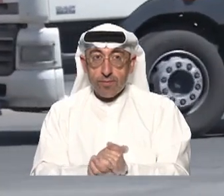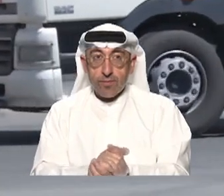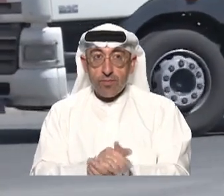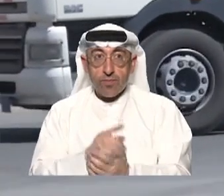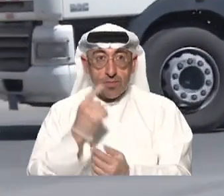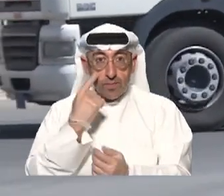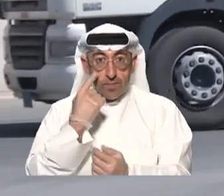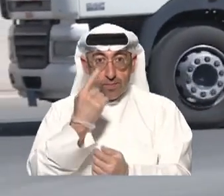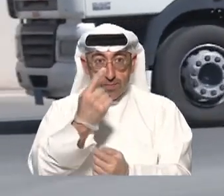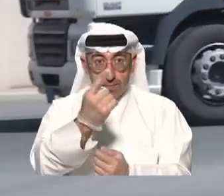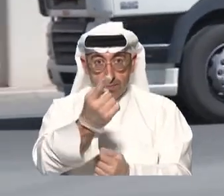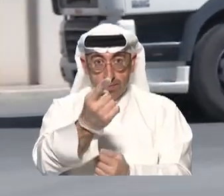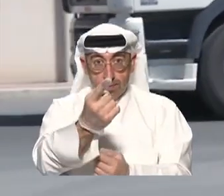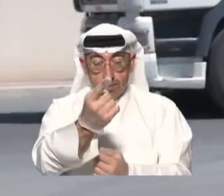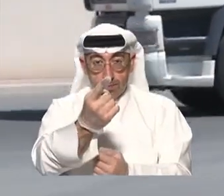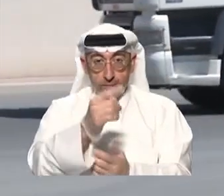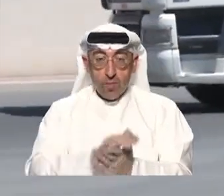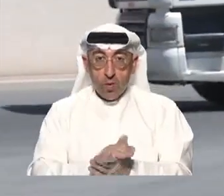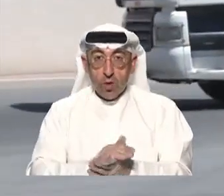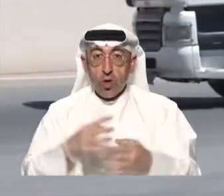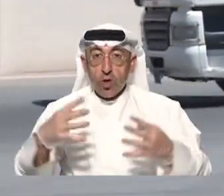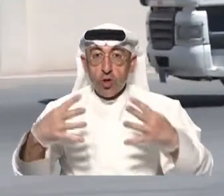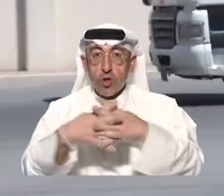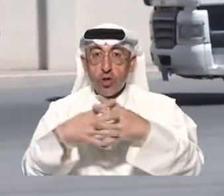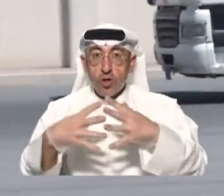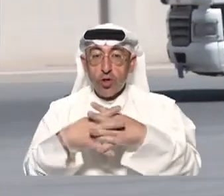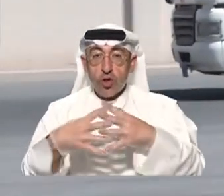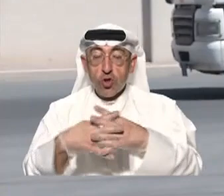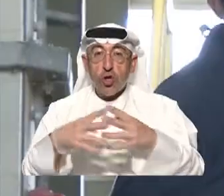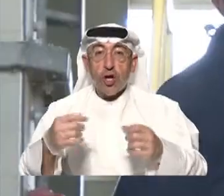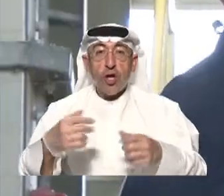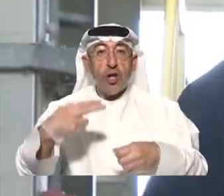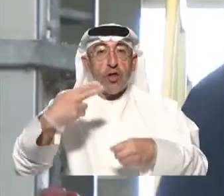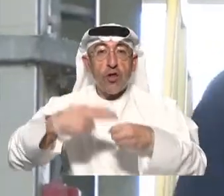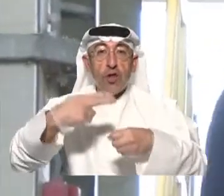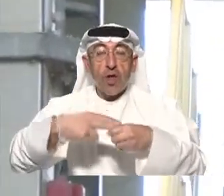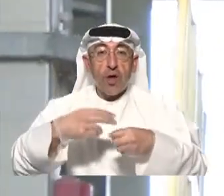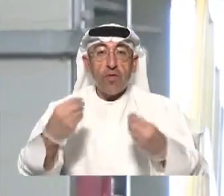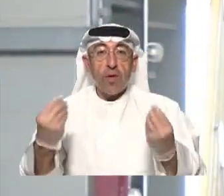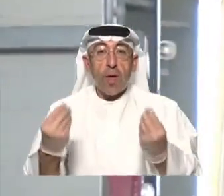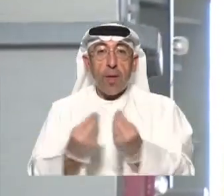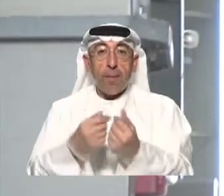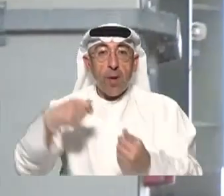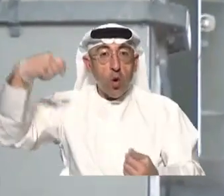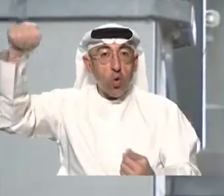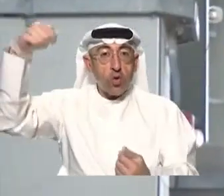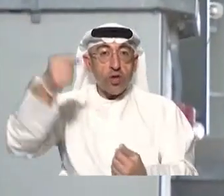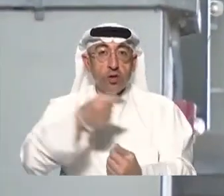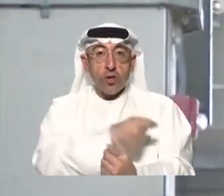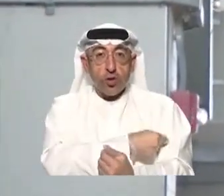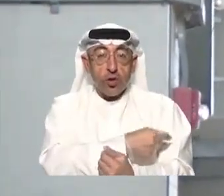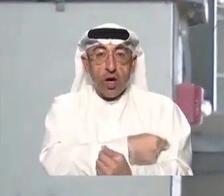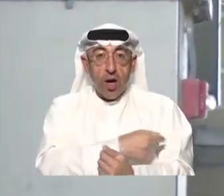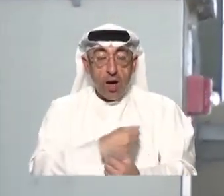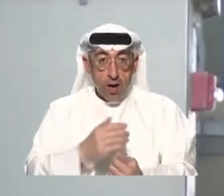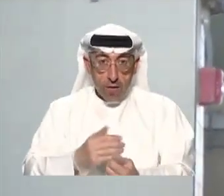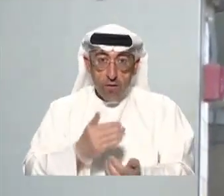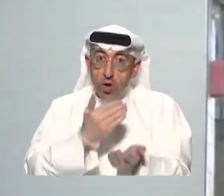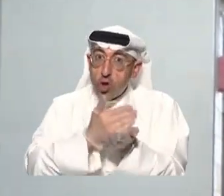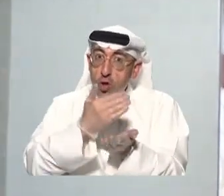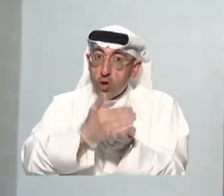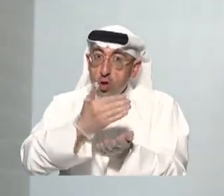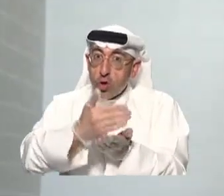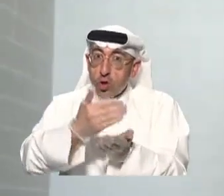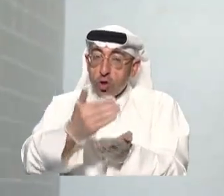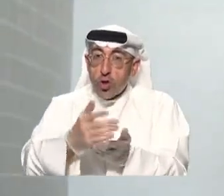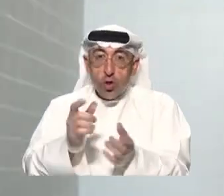تسير شركة ناقلات النفط جنبا إلى جنب مع وزارة الصحة في تطبيق الإجراءات الوقائية الخاصة بمنع انتشار